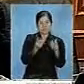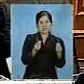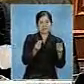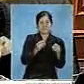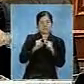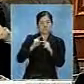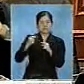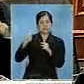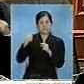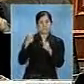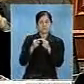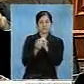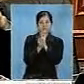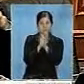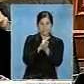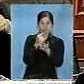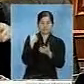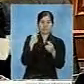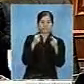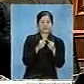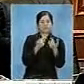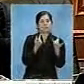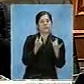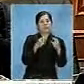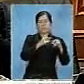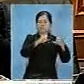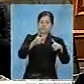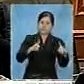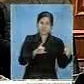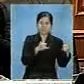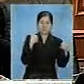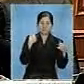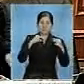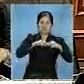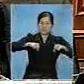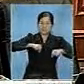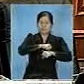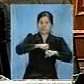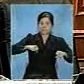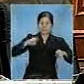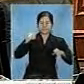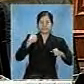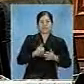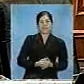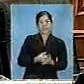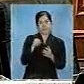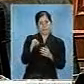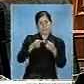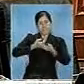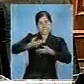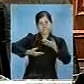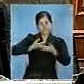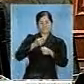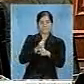ามารถกลายเป็นสวนสาธารณะได้สักส่วนหนึ่งให้สามารถกลายเป็นพื้นที่เชิงพาณิชย์ได้ส่วนหนึ่ง